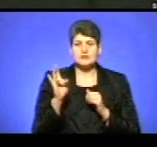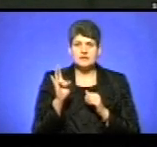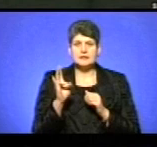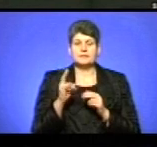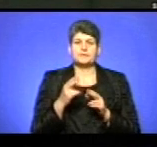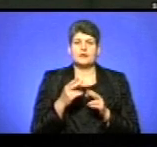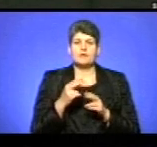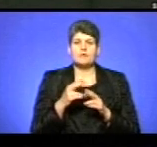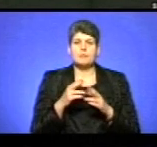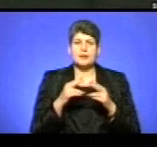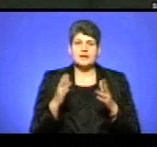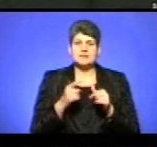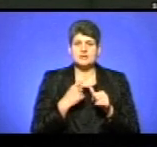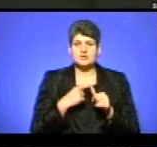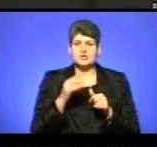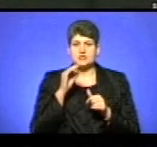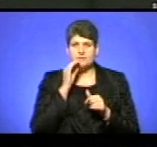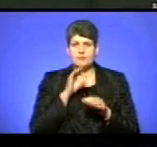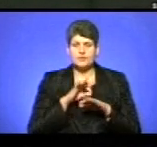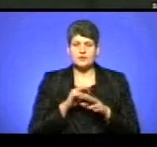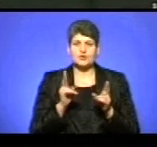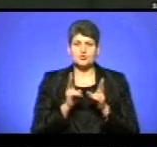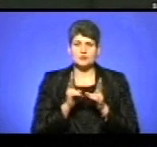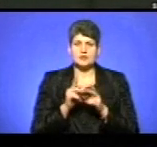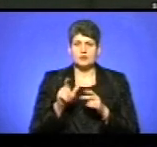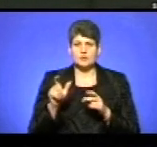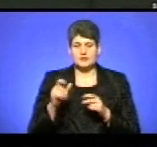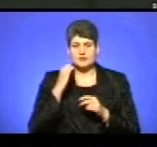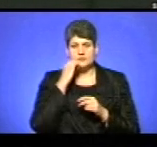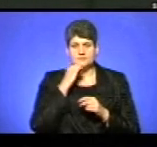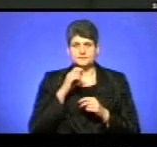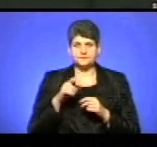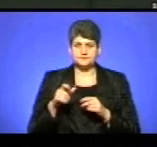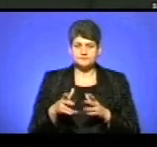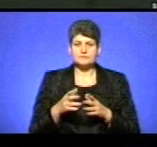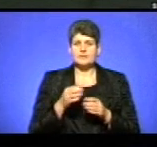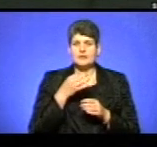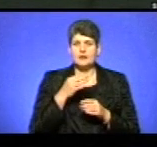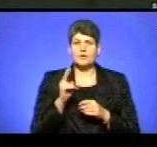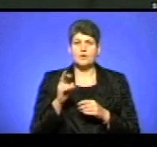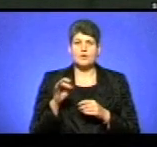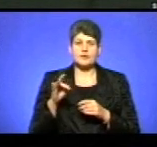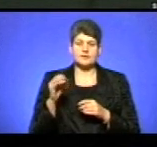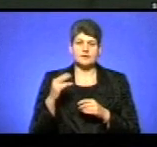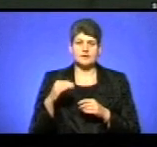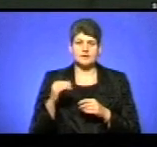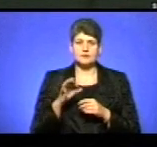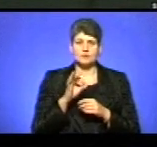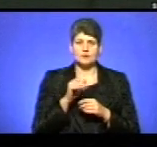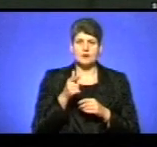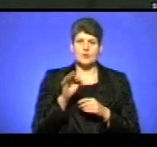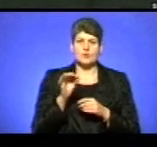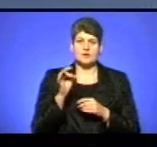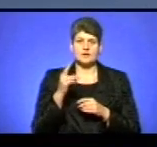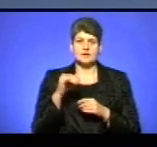імені Довженка проводять тематичні зустрічі для людей похилого віку, повідомила координатор соціальної ініціативи «Єднання поколінь» Ольга